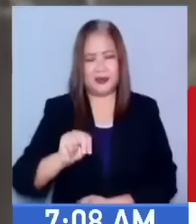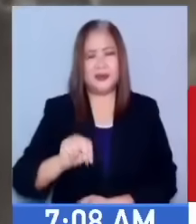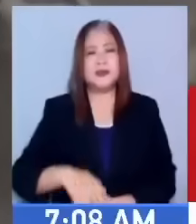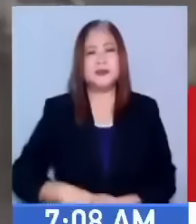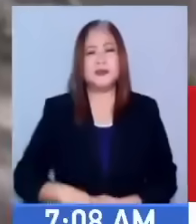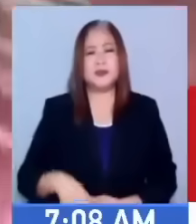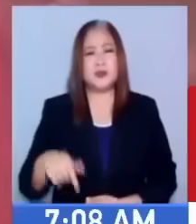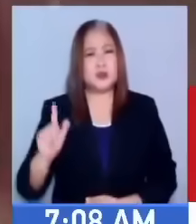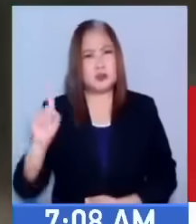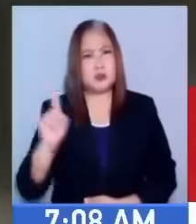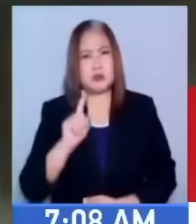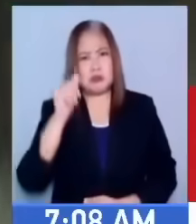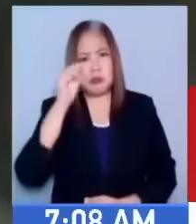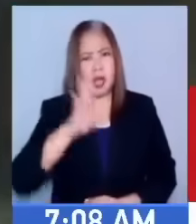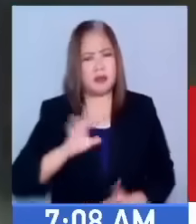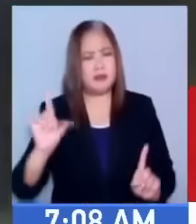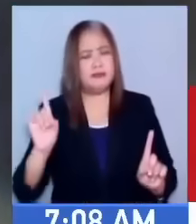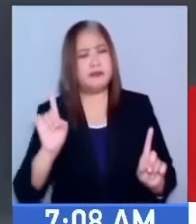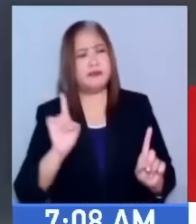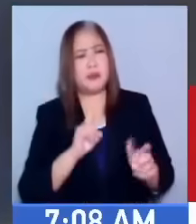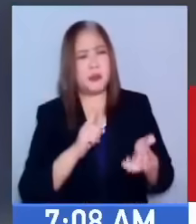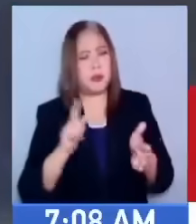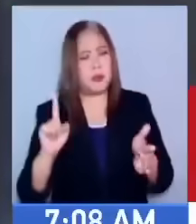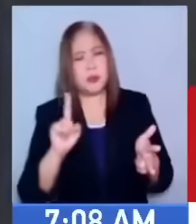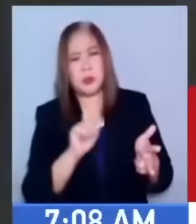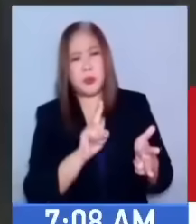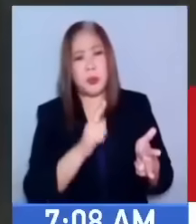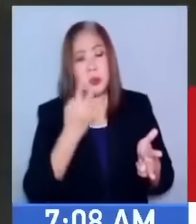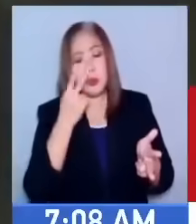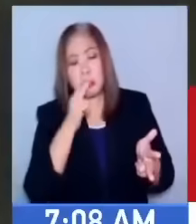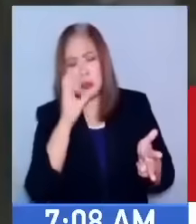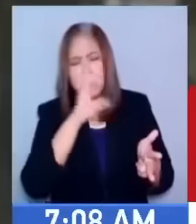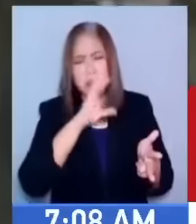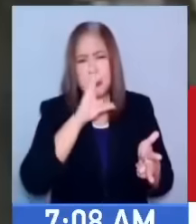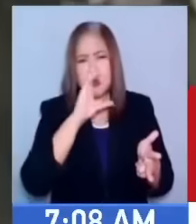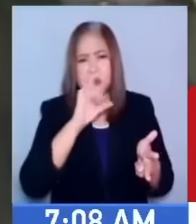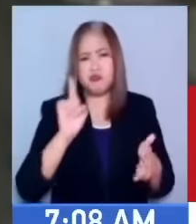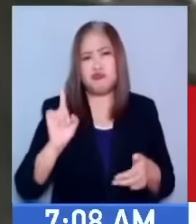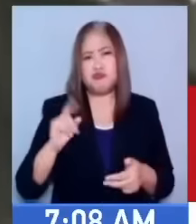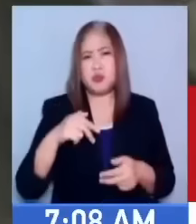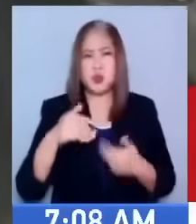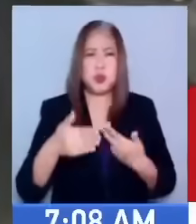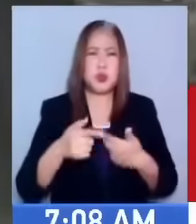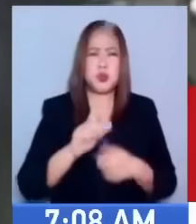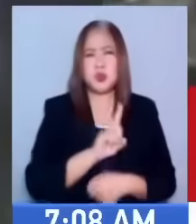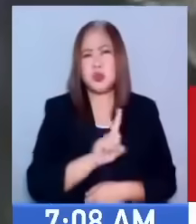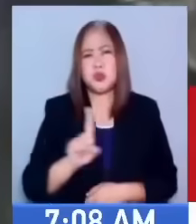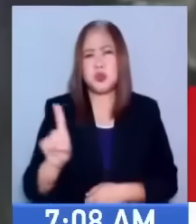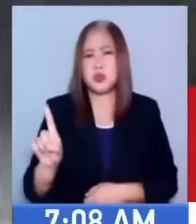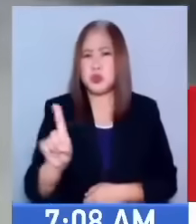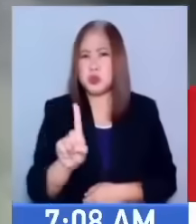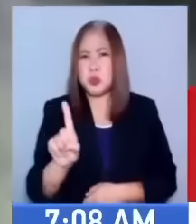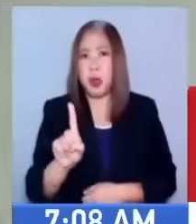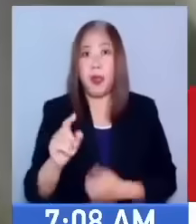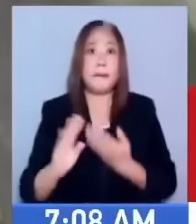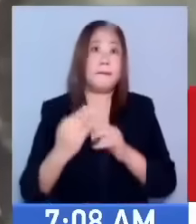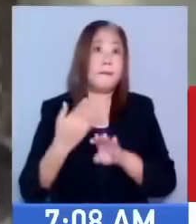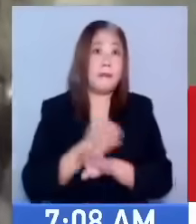tila may hinahanap. Naglakad palayo ang lalaki at pumasok sa iskinita. Pagbalik niya, sinakyanan niya ang motorsiklo at tinangay